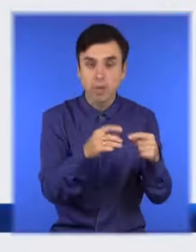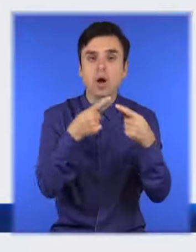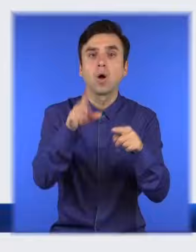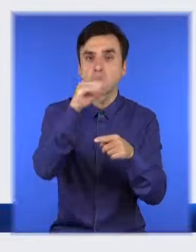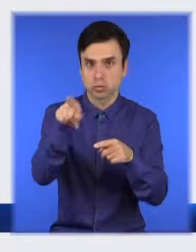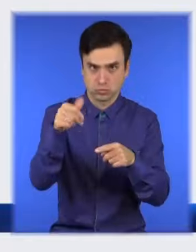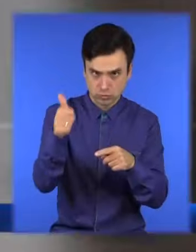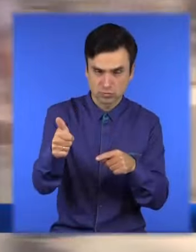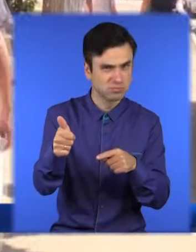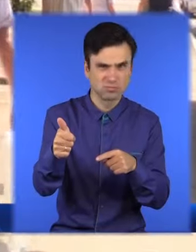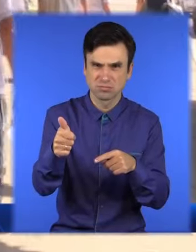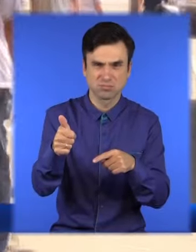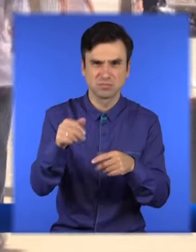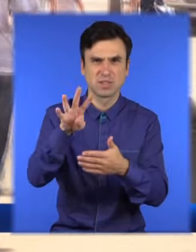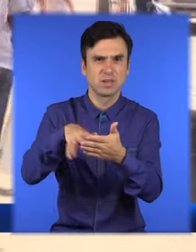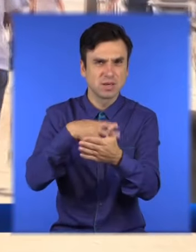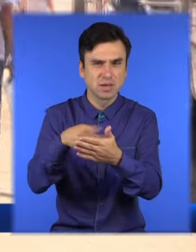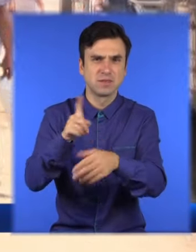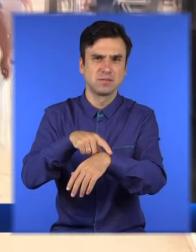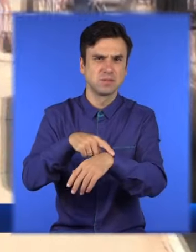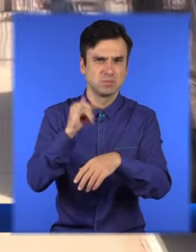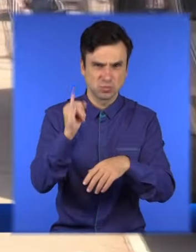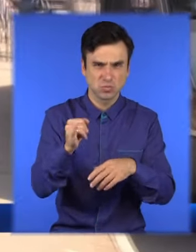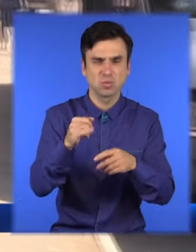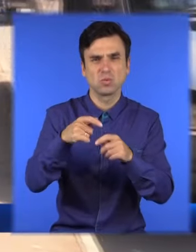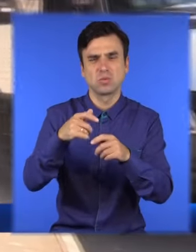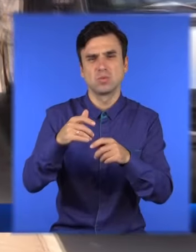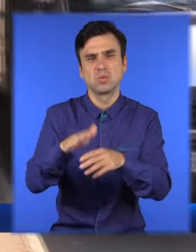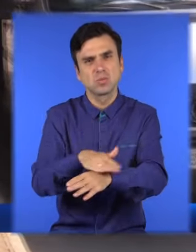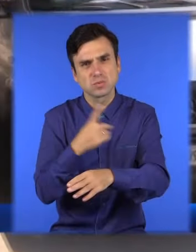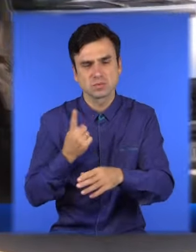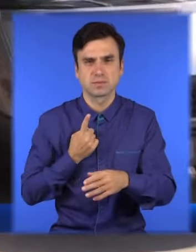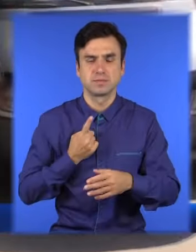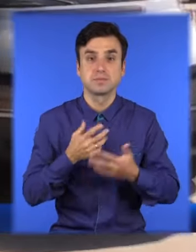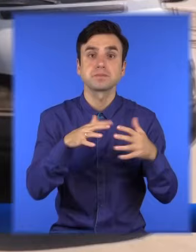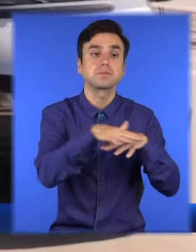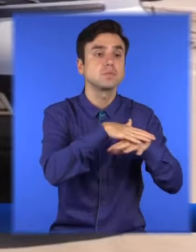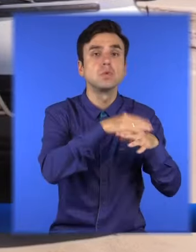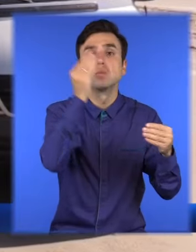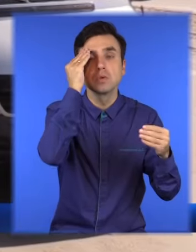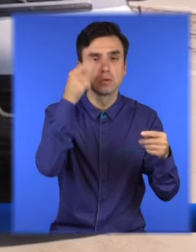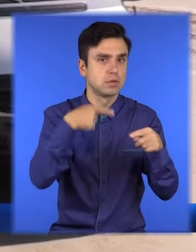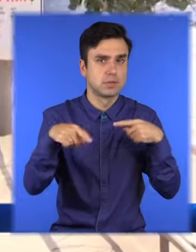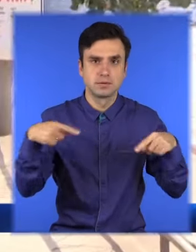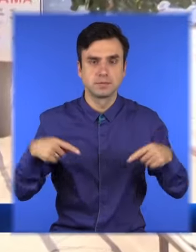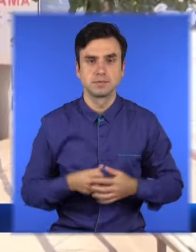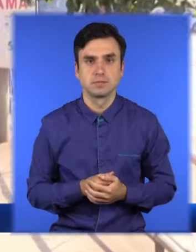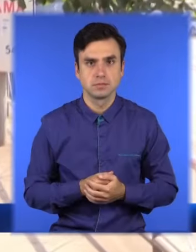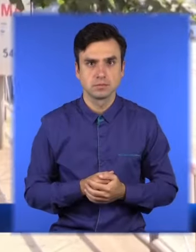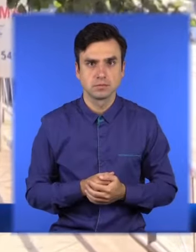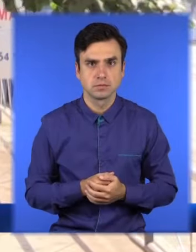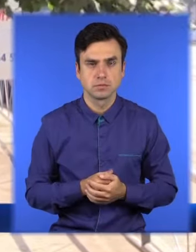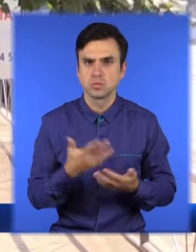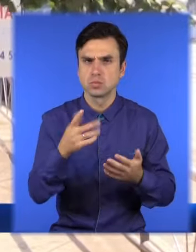виявились далеко невідмінниками. Цікаво, що з цього приводу думають самі користувачі маршруток. Тут думки розійшлись.